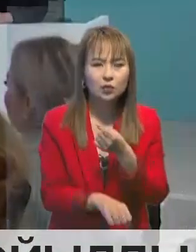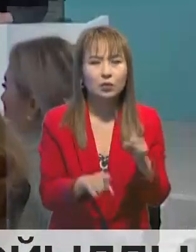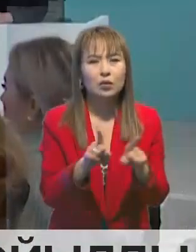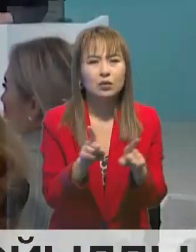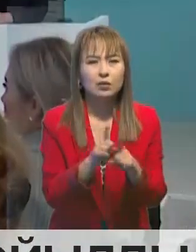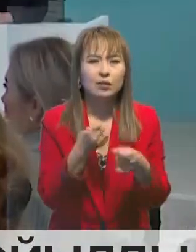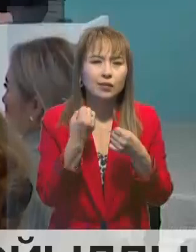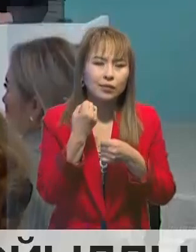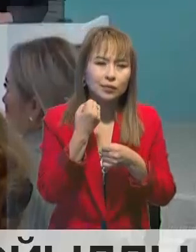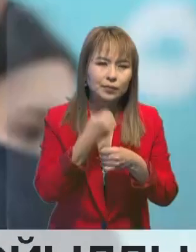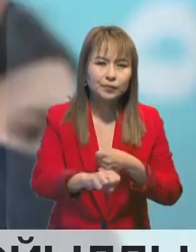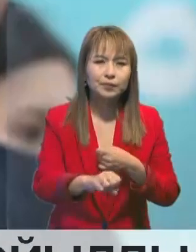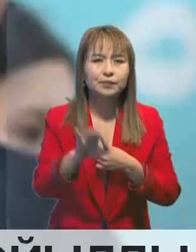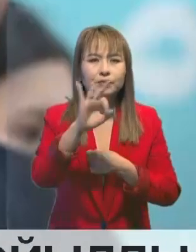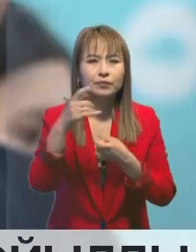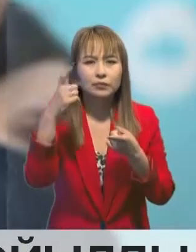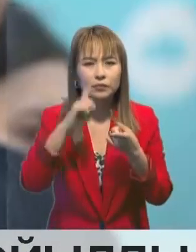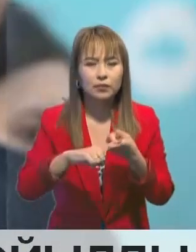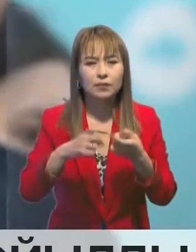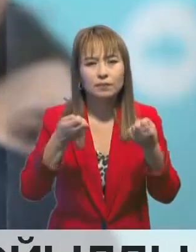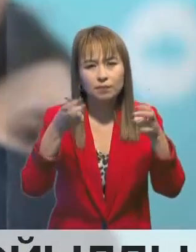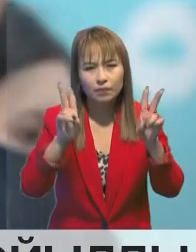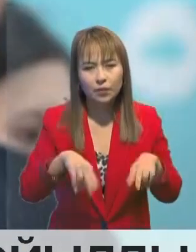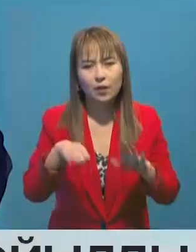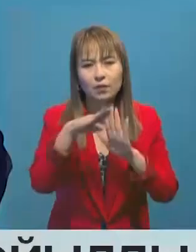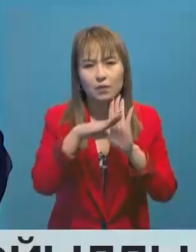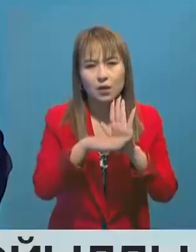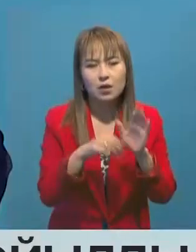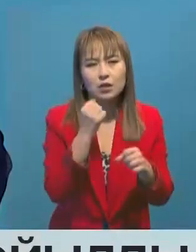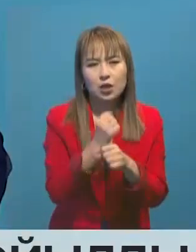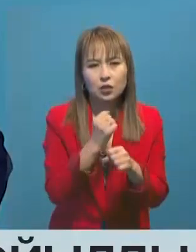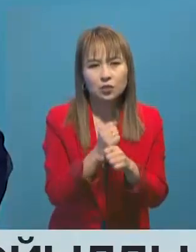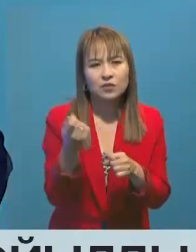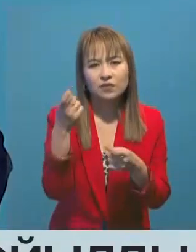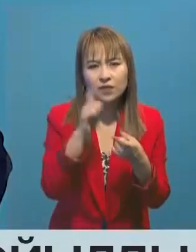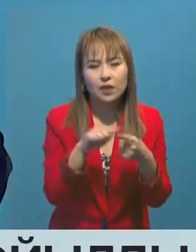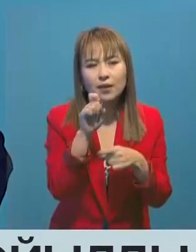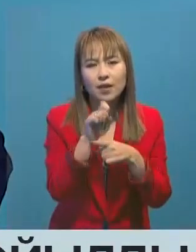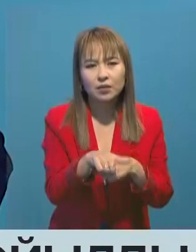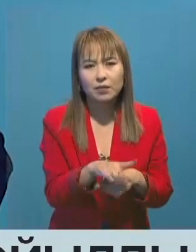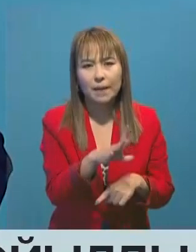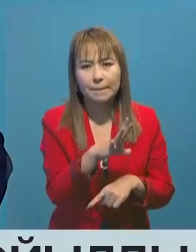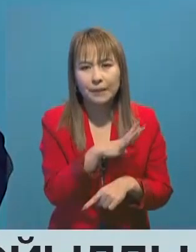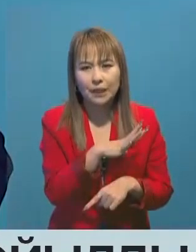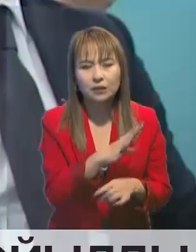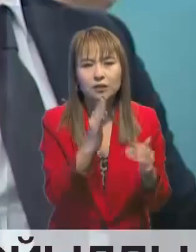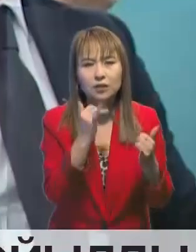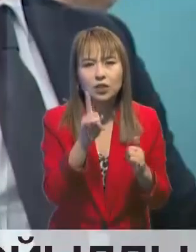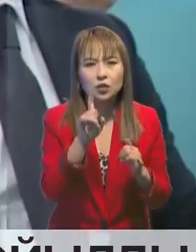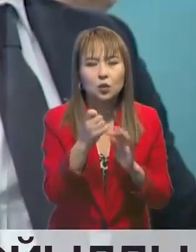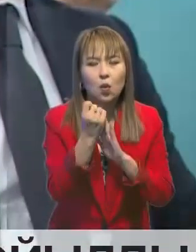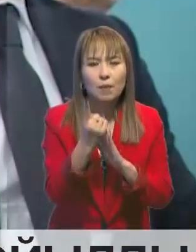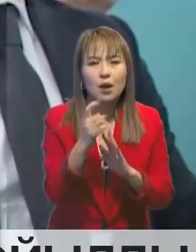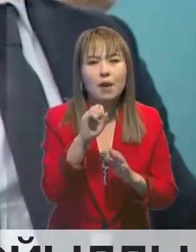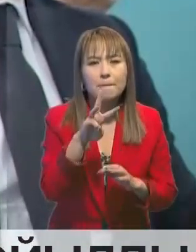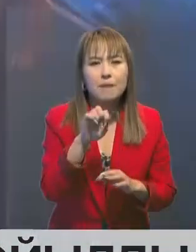болған азаматтарға көмек көрсетуге арналған бағдарлама жасау бойынша тапсырма берген болатын. Осыған орай 111